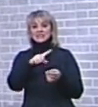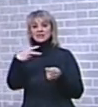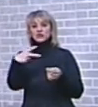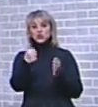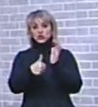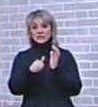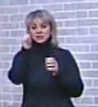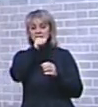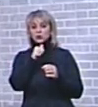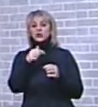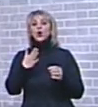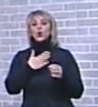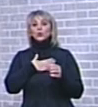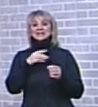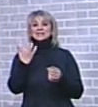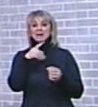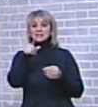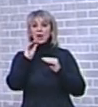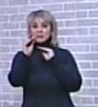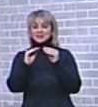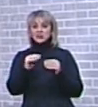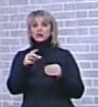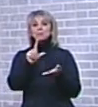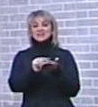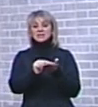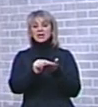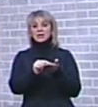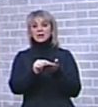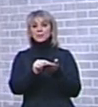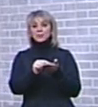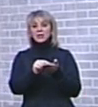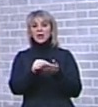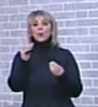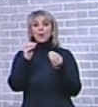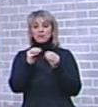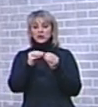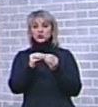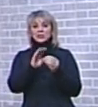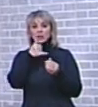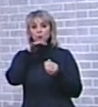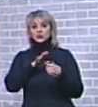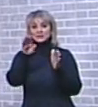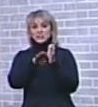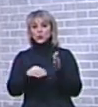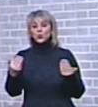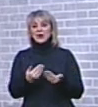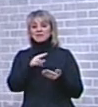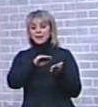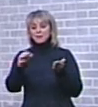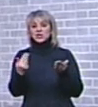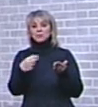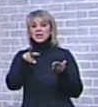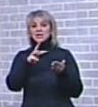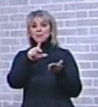2016 год. У нас материальное обеспечение пенсионера по-прежнему не может быть ниже уровня прожиточного